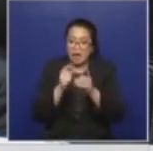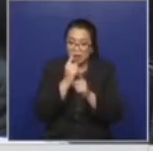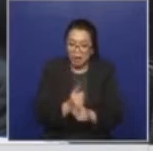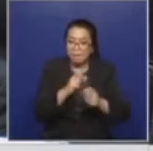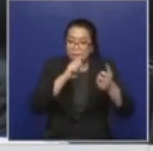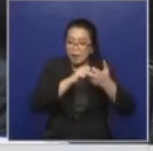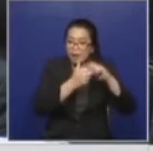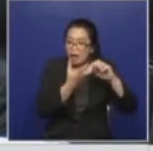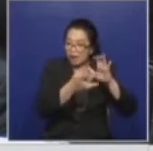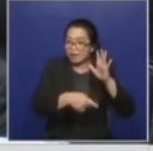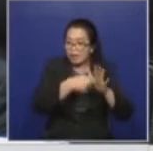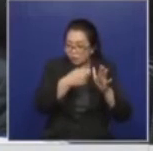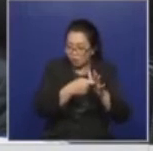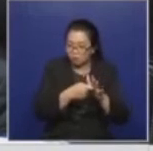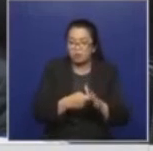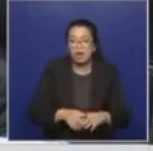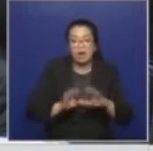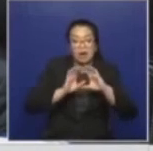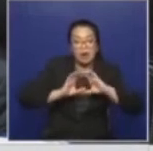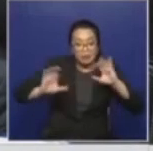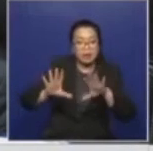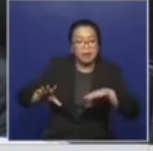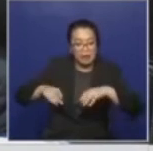ฐบาลรับไปแก้รับรองแก้ไขวิกฤตได้